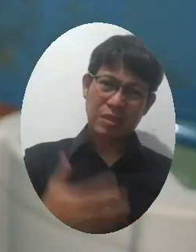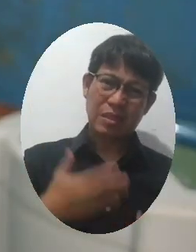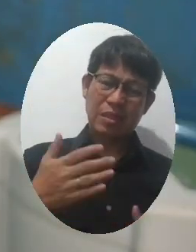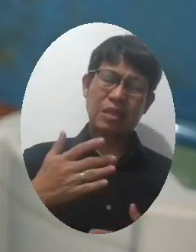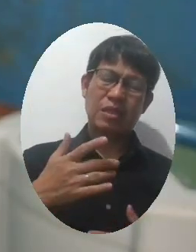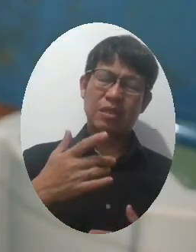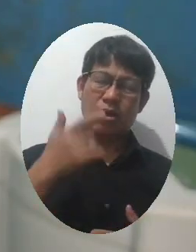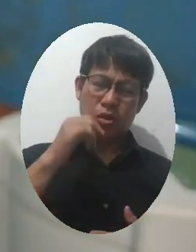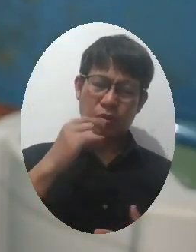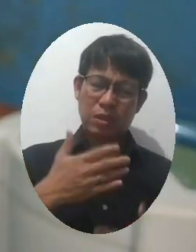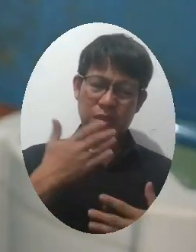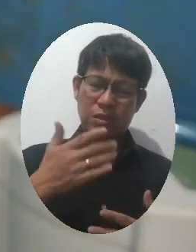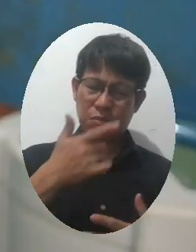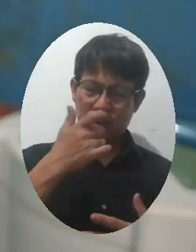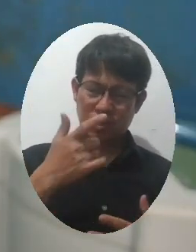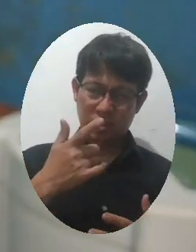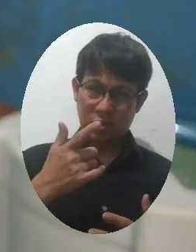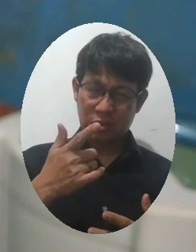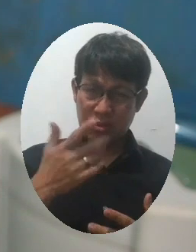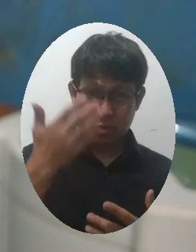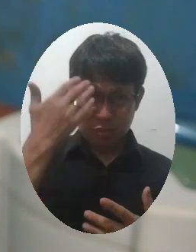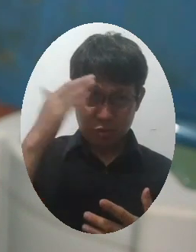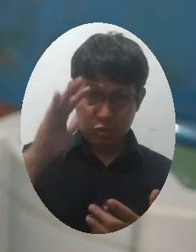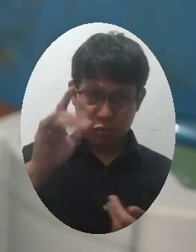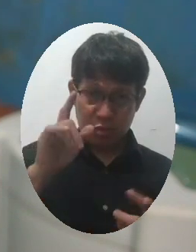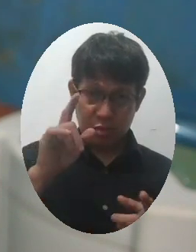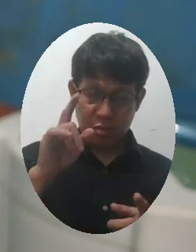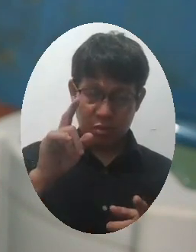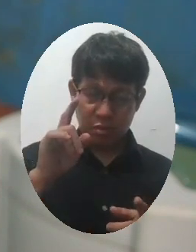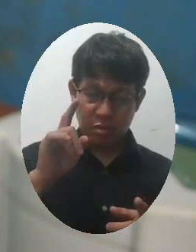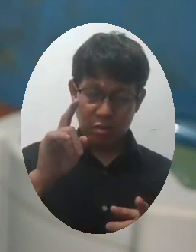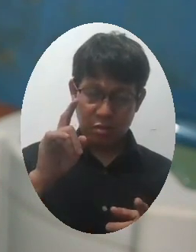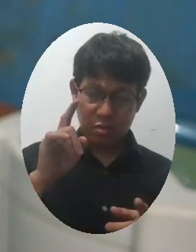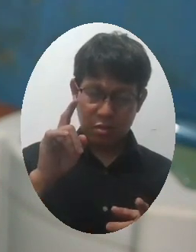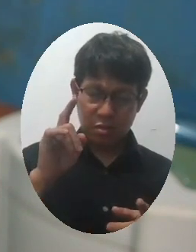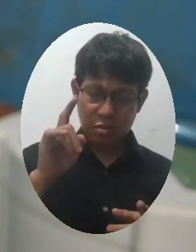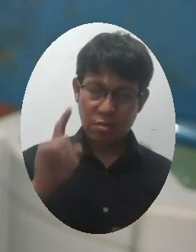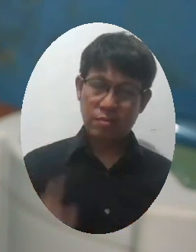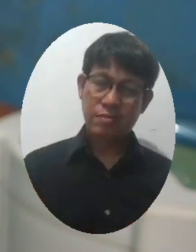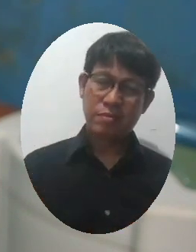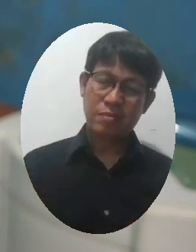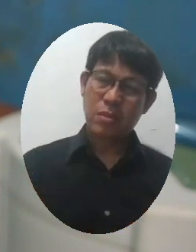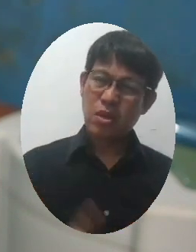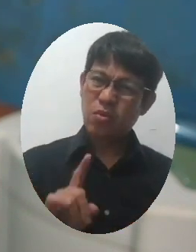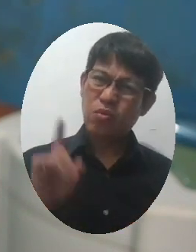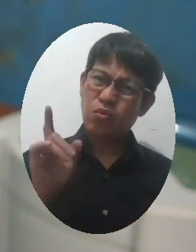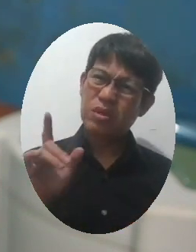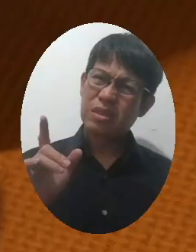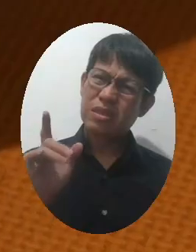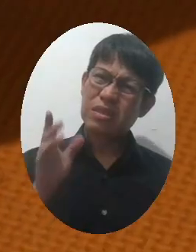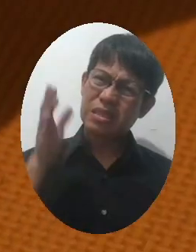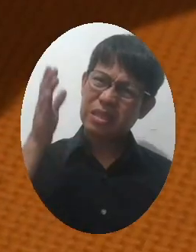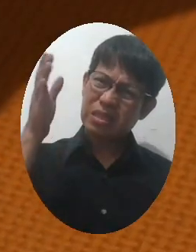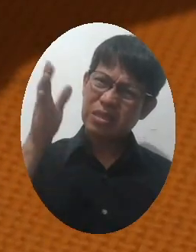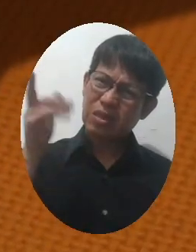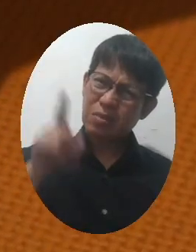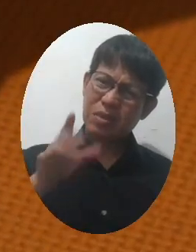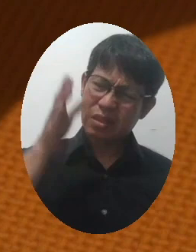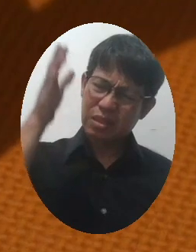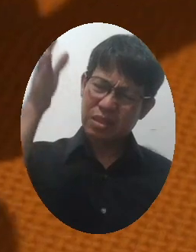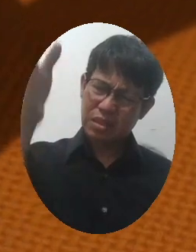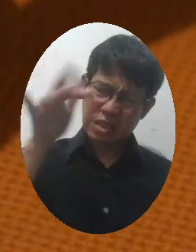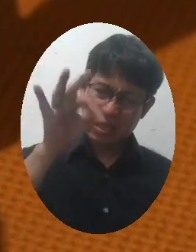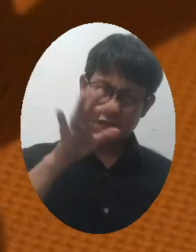maging masaya ka para sa sarili mo. Kasi hindi mo naman iisipin kung ano yung mangyayari